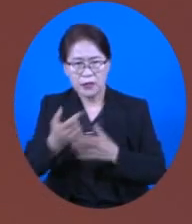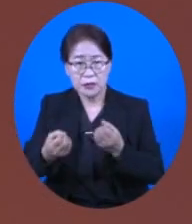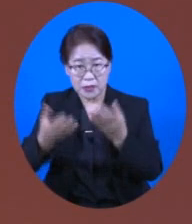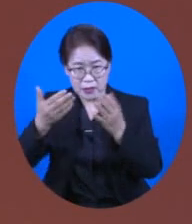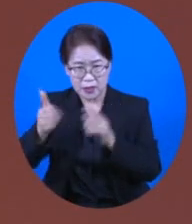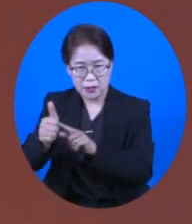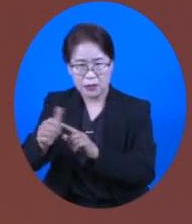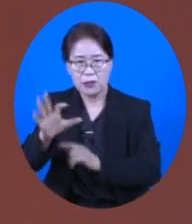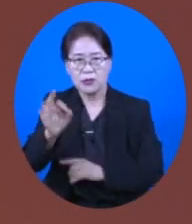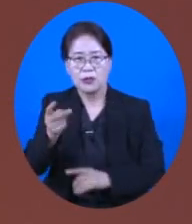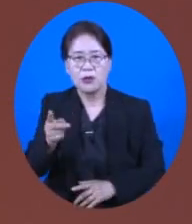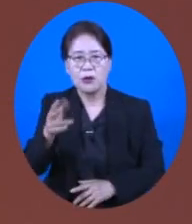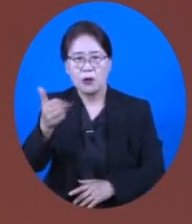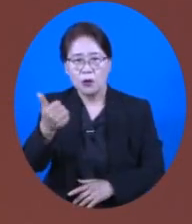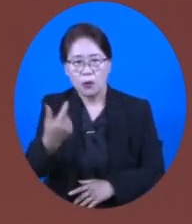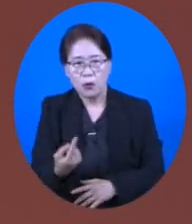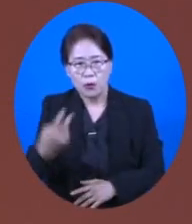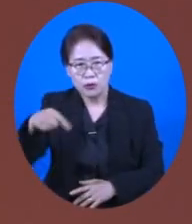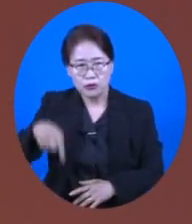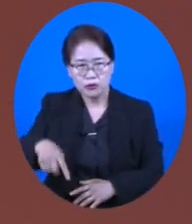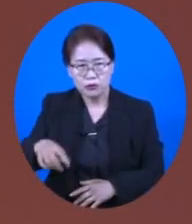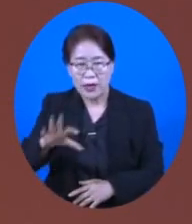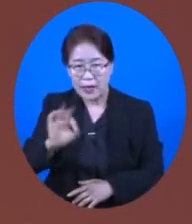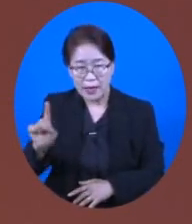대제사장인 여호수아의 오른쪽에 서서